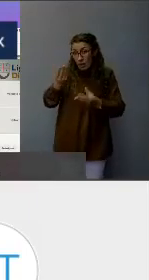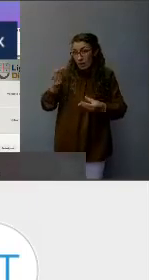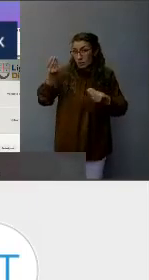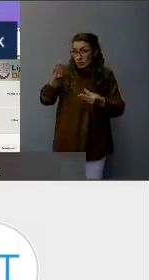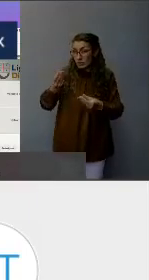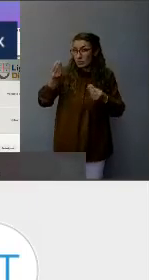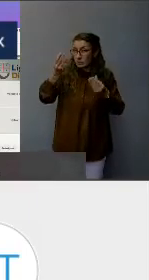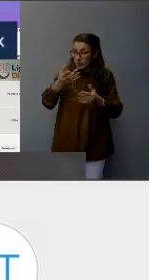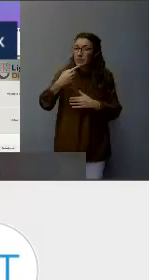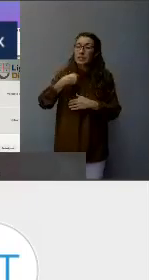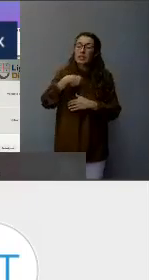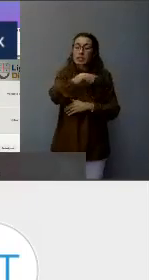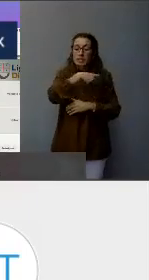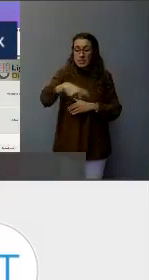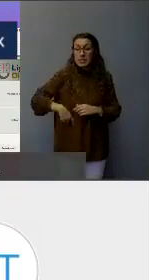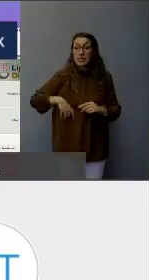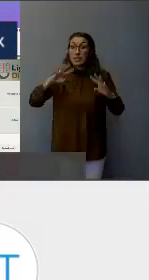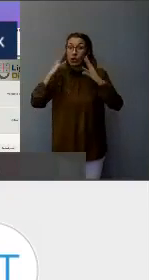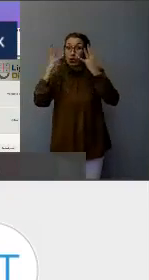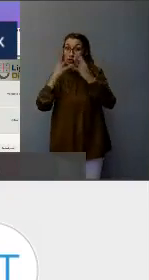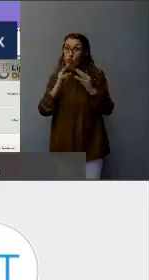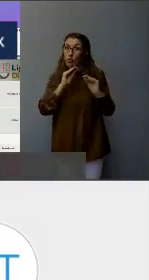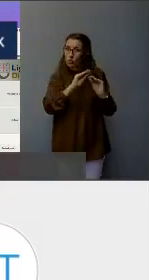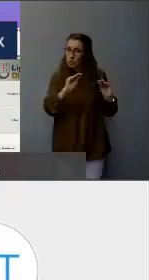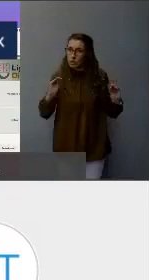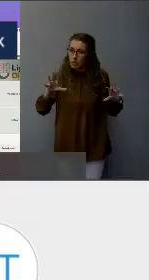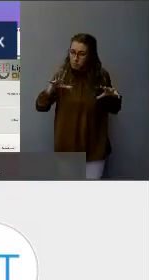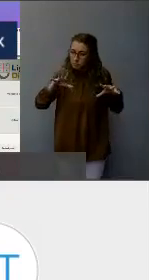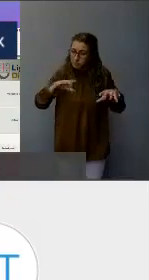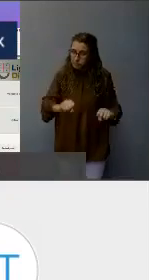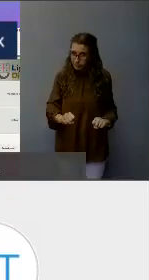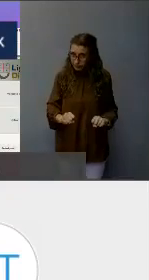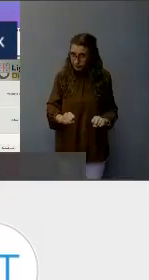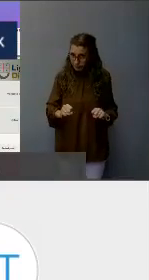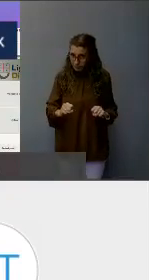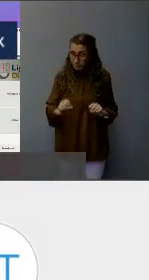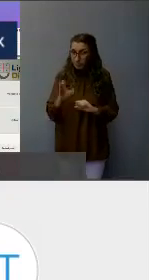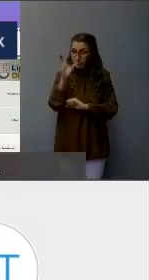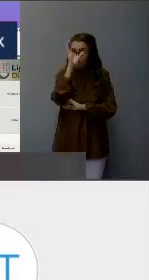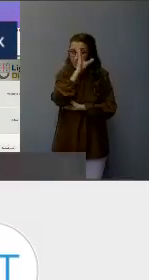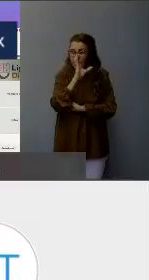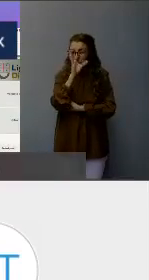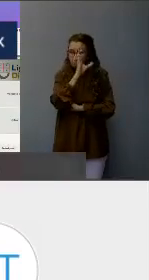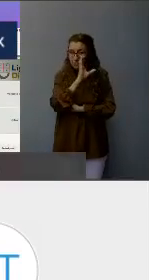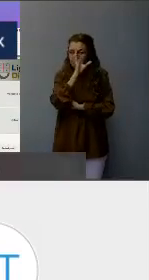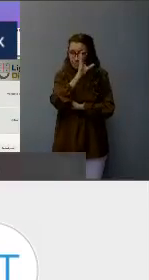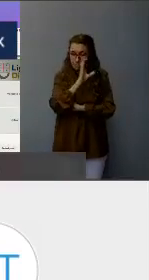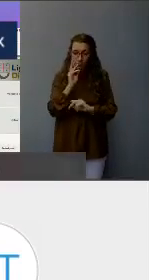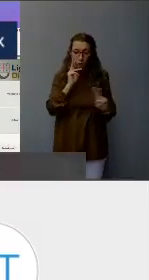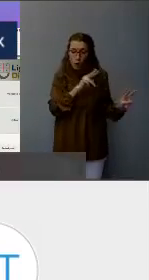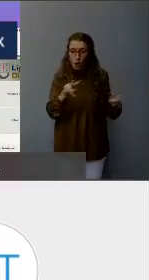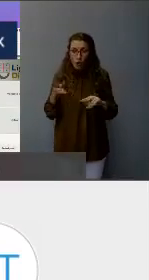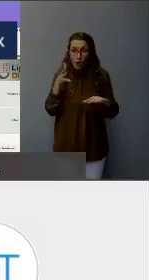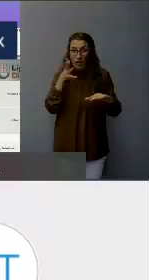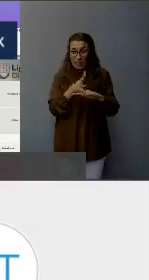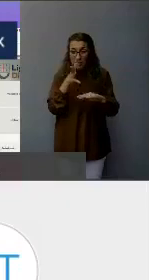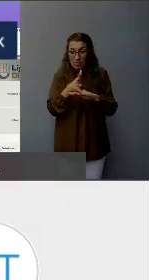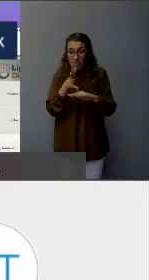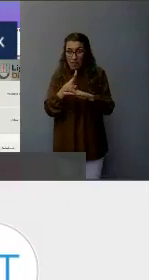sindaco e giunta a monitorare gli interventi in fase attuativa